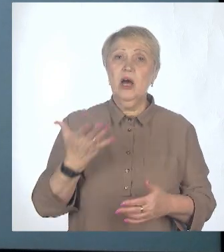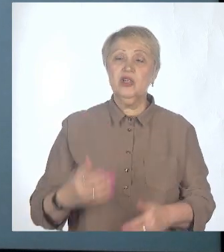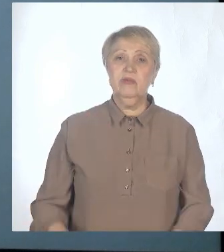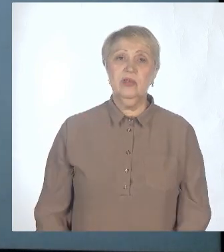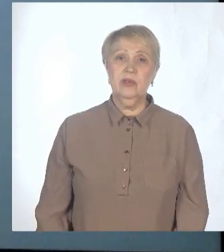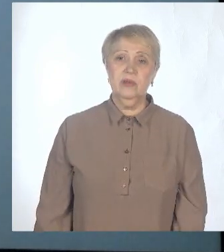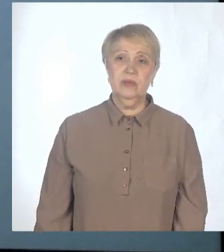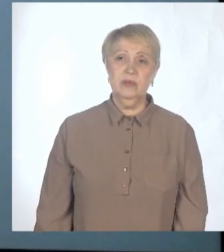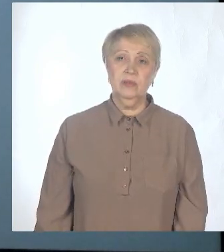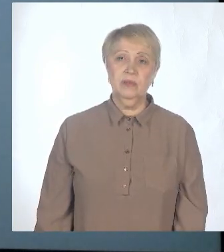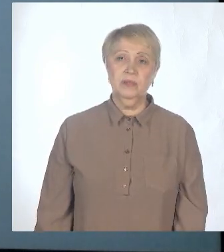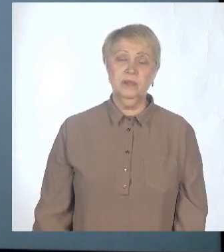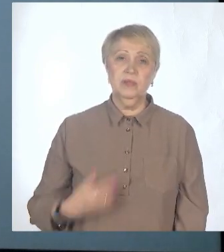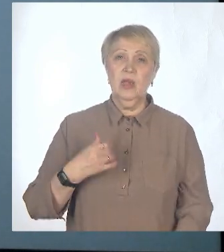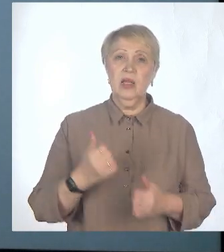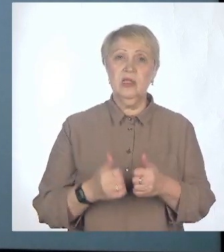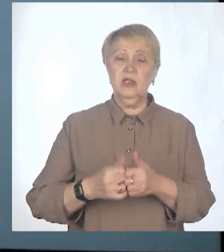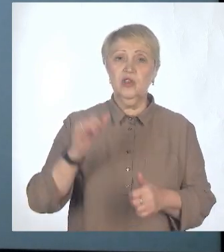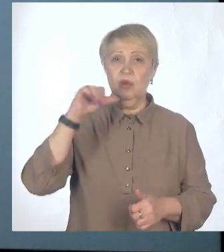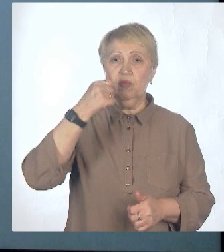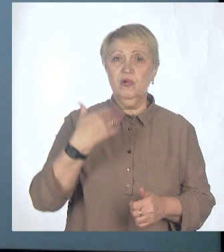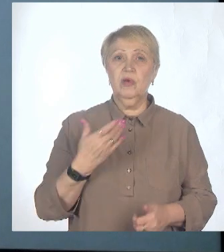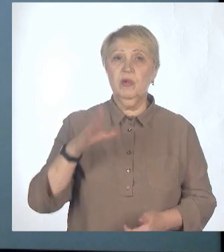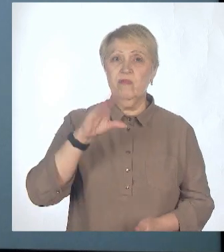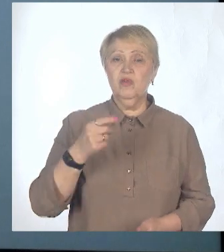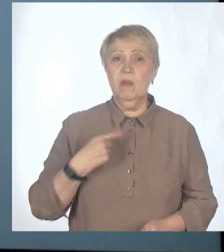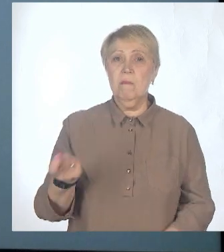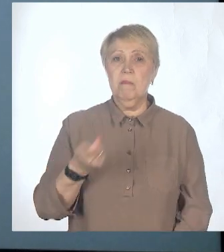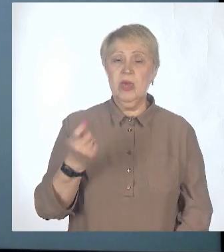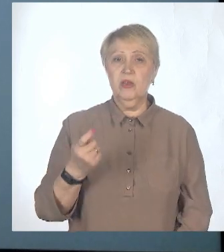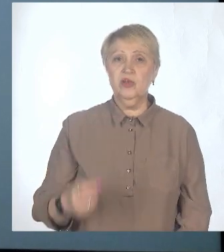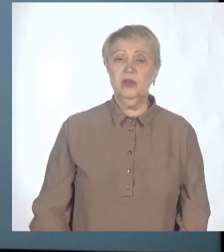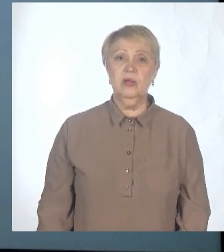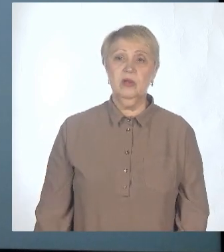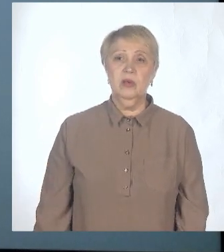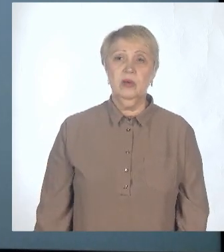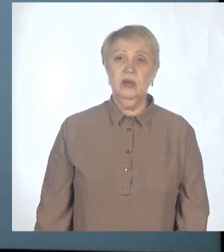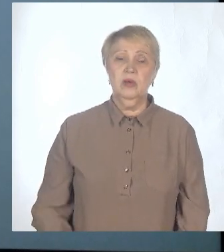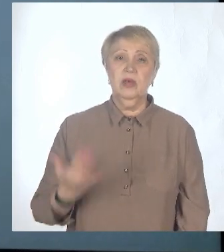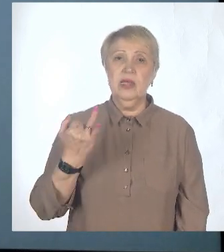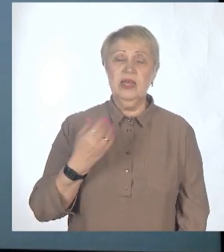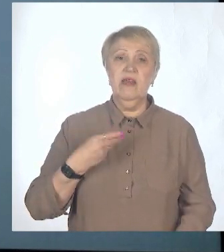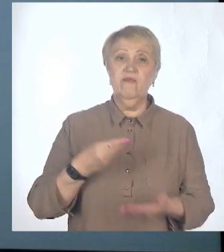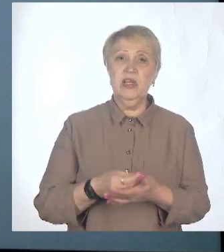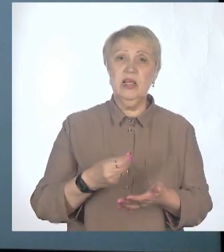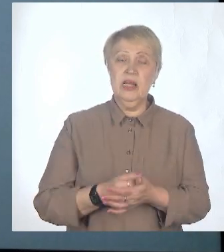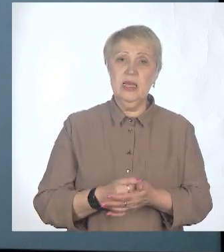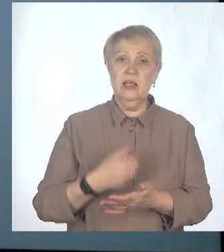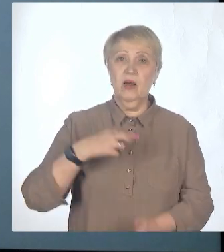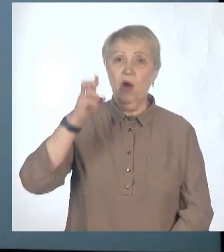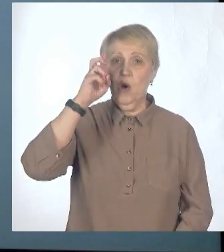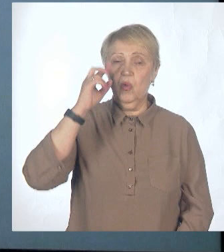молодежи, и с каждым годом молодежи все меньше, поэтому у нас так называемая яма. И выделение государственных субсидий бизнесу